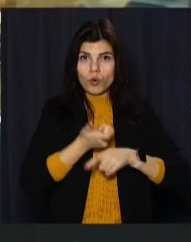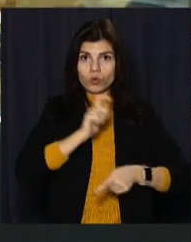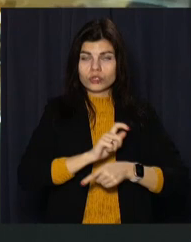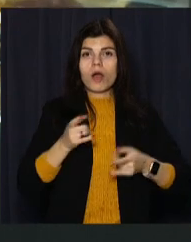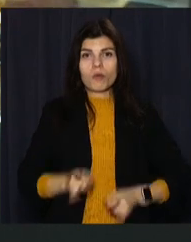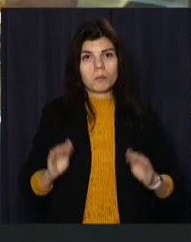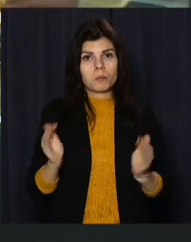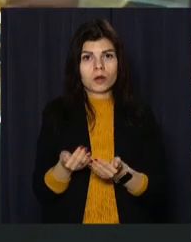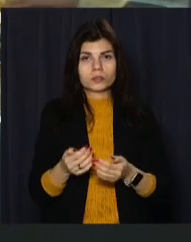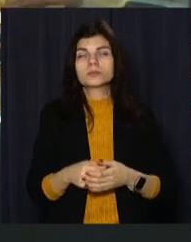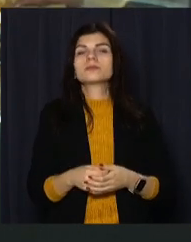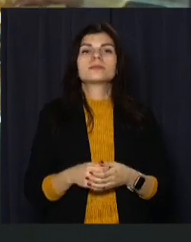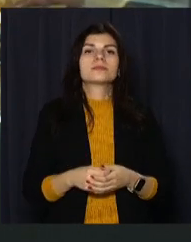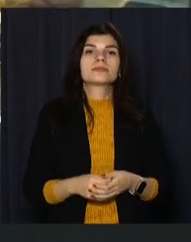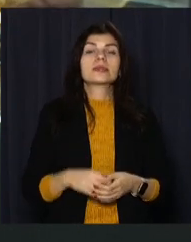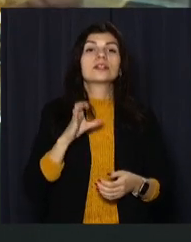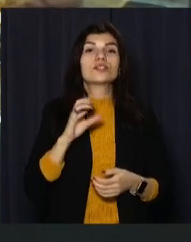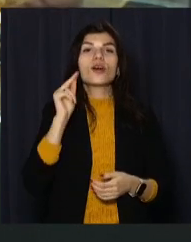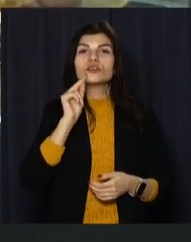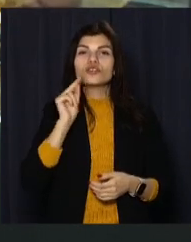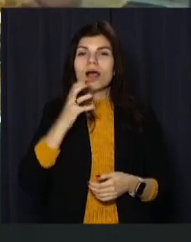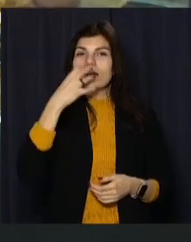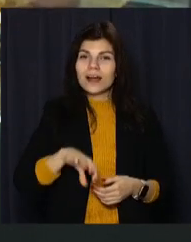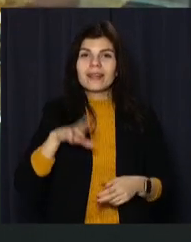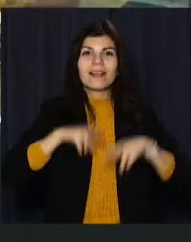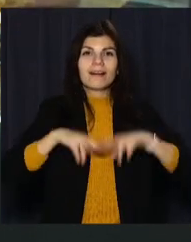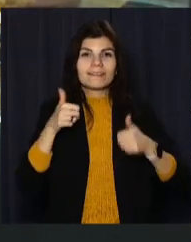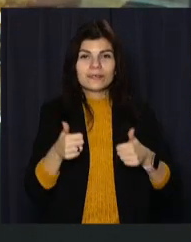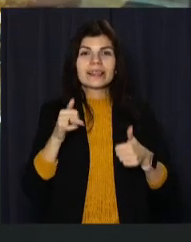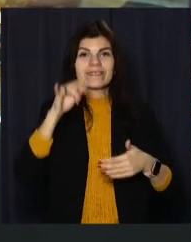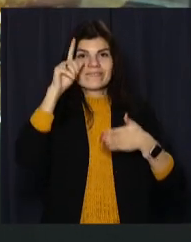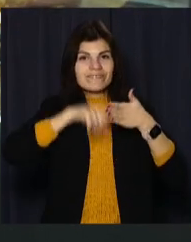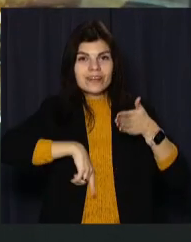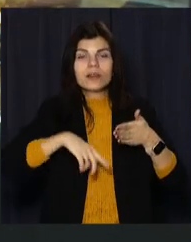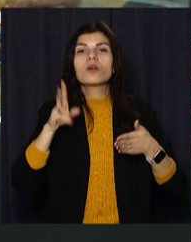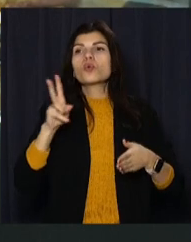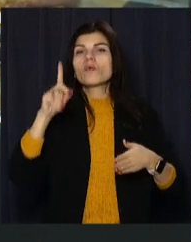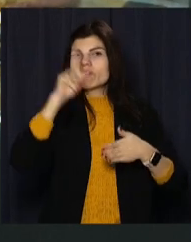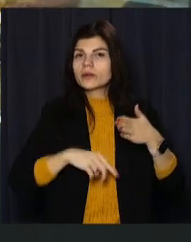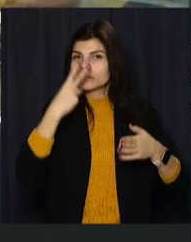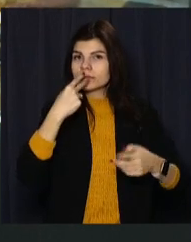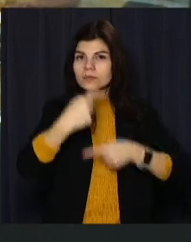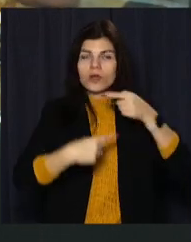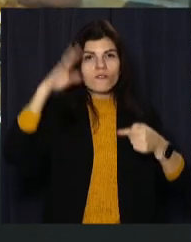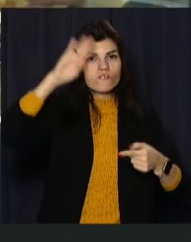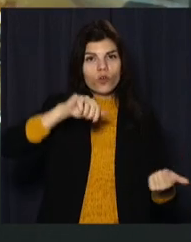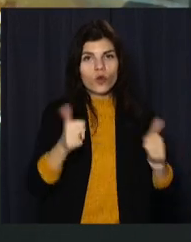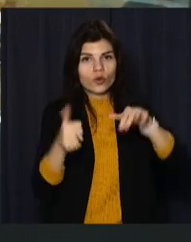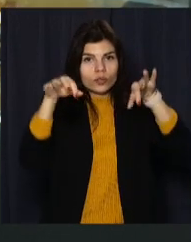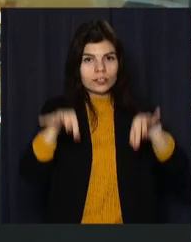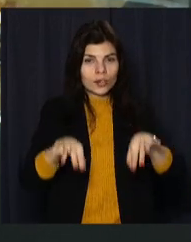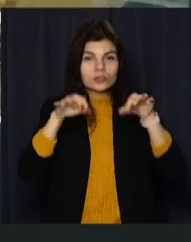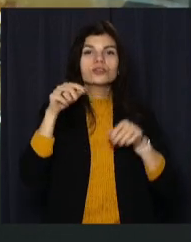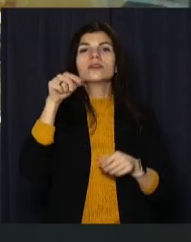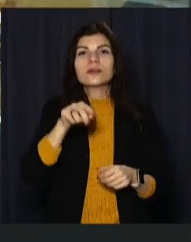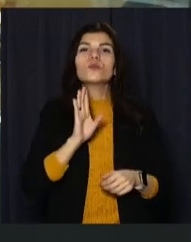І з гарячим чаєм, гарним настроєм та вірою. Для вірян, які дотримуються традиції Новодохреща, ранок